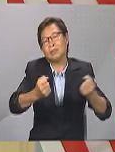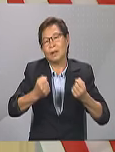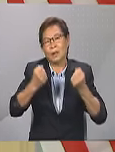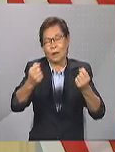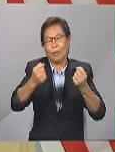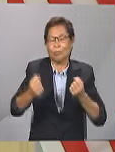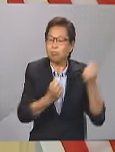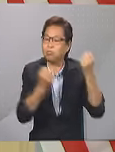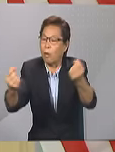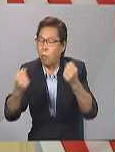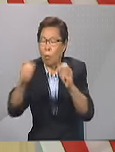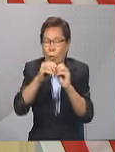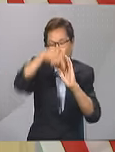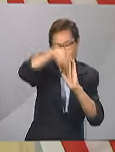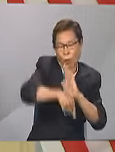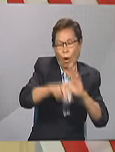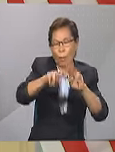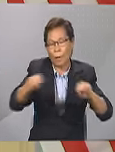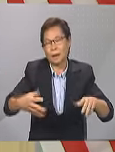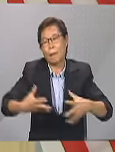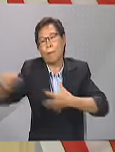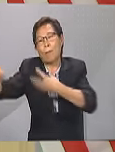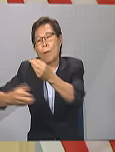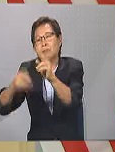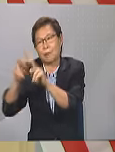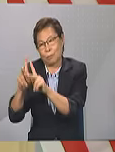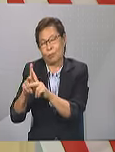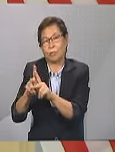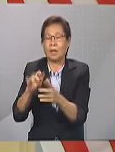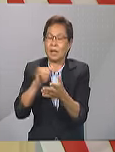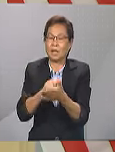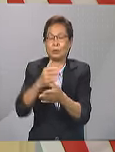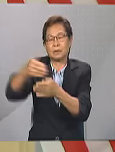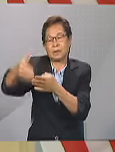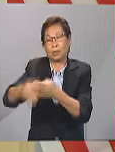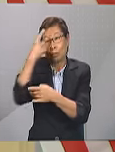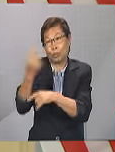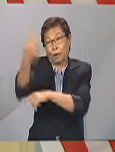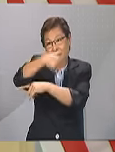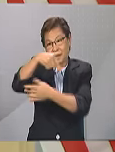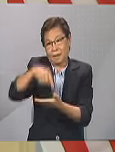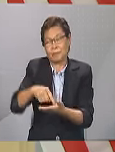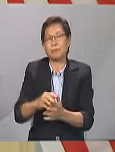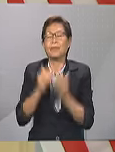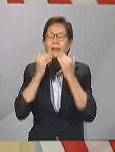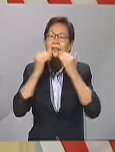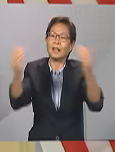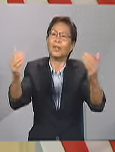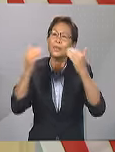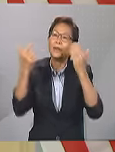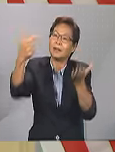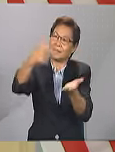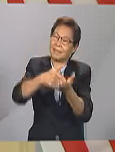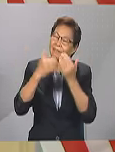lebih detail untuk belajar aja ya akan pulang ke kampung itu jadi itu saja untuk hari ini Terima kasih sekali